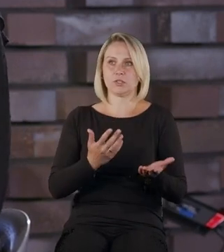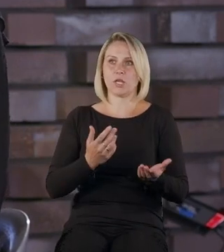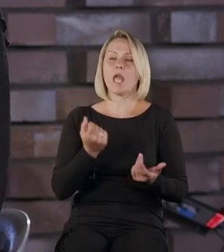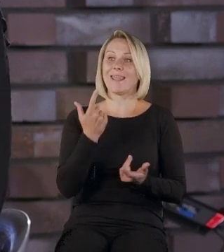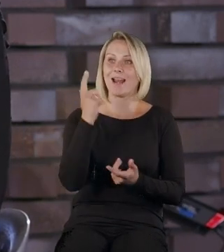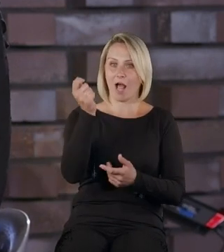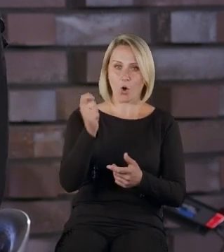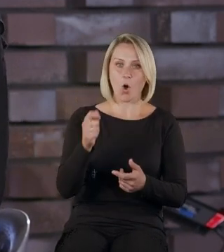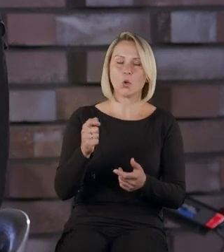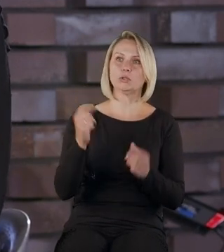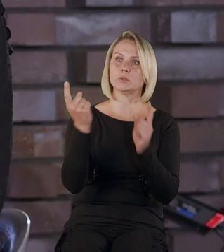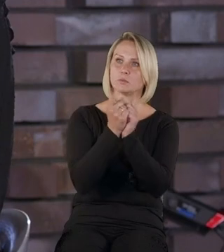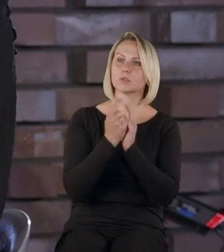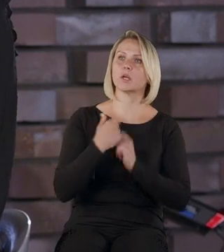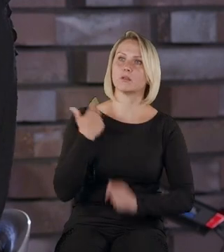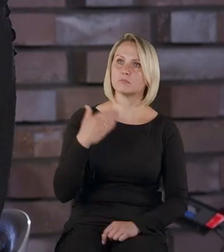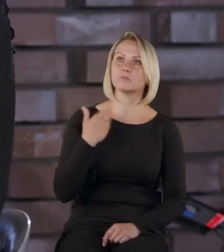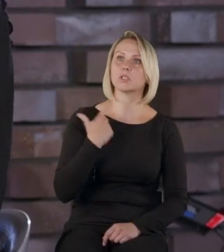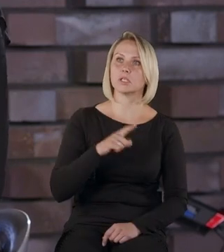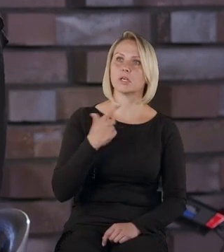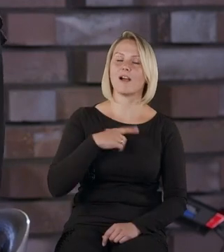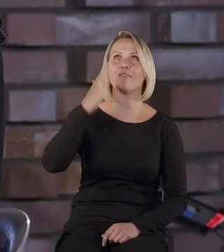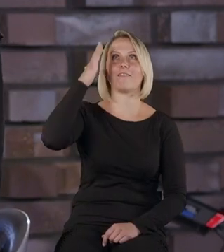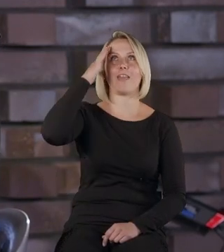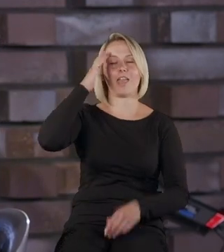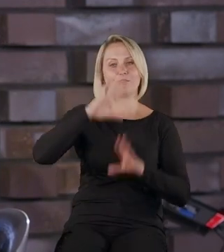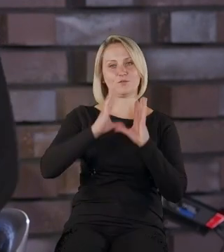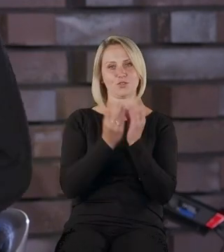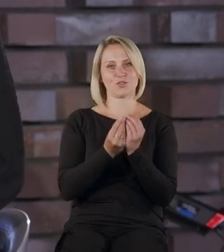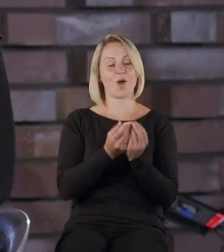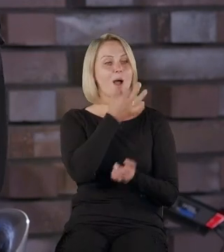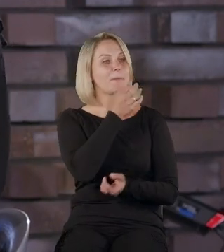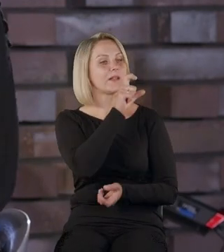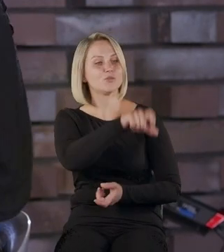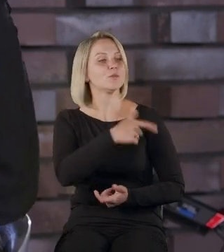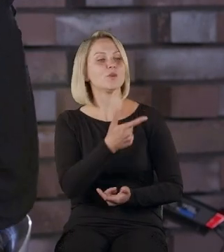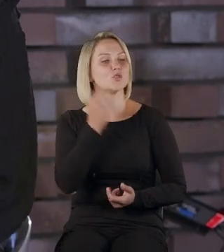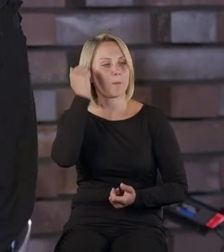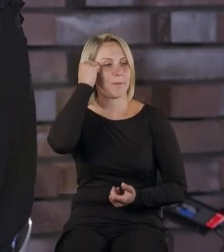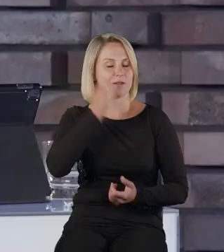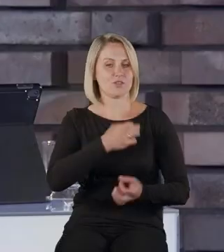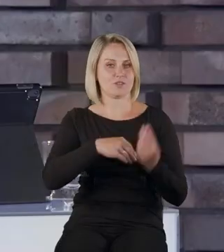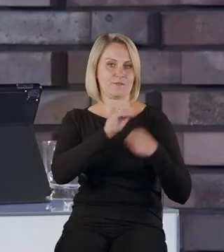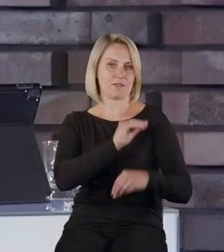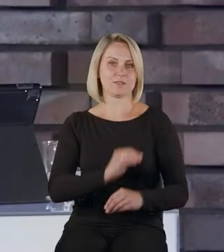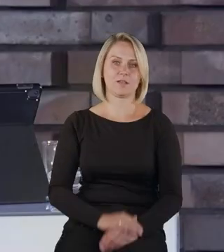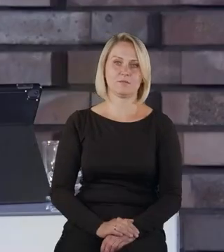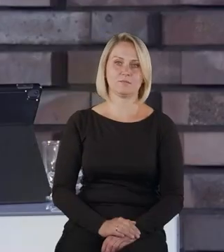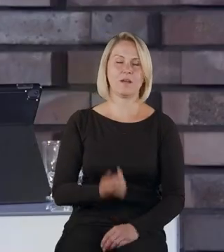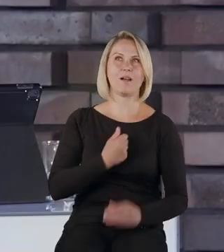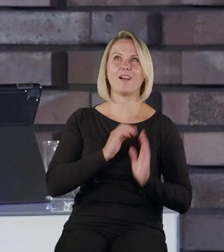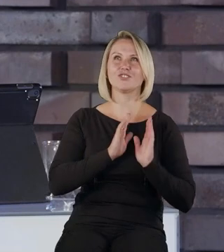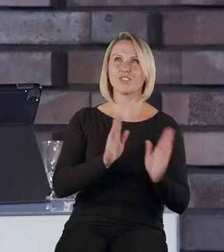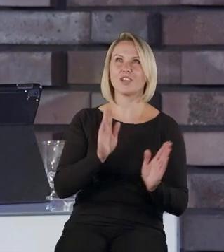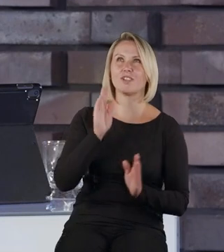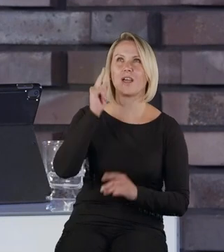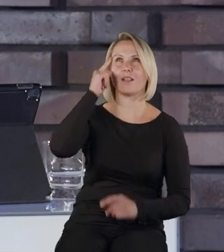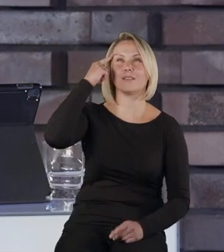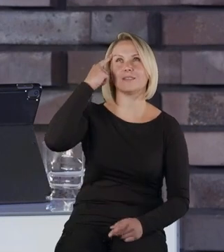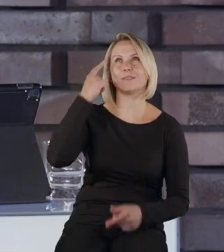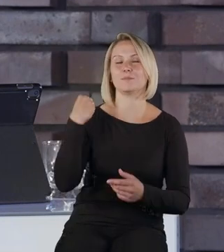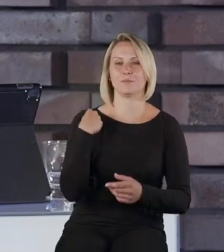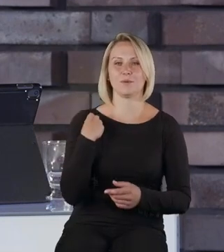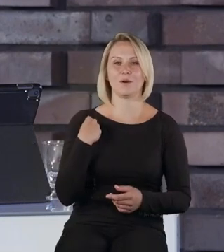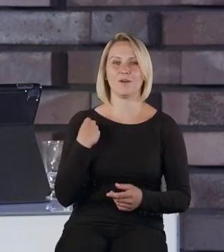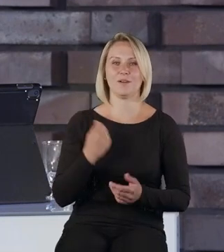tego spotkania naprawdę wiedzieliśmy wszystko, żeby przetrwać. A Ty co najbardziej pamiętasz ze swoich pierwszych dni na uniwersytecie? Szczerze mówiąc, pierwsze co przychodzi mi na myśl